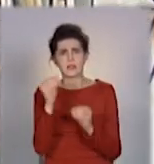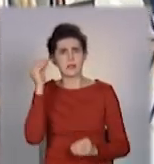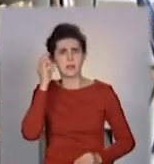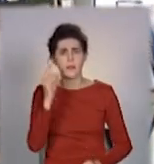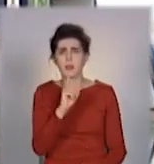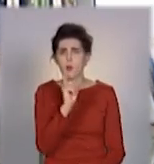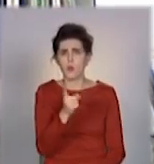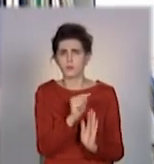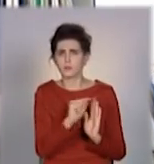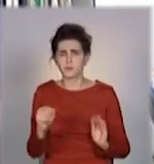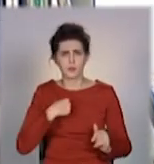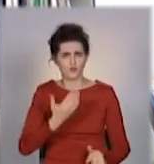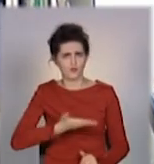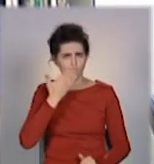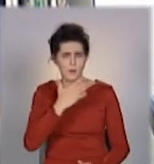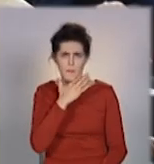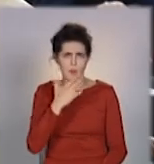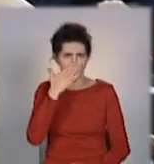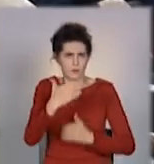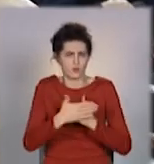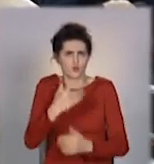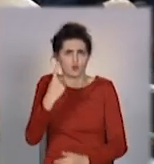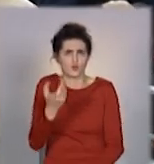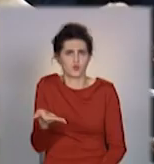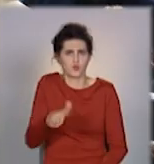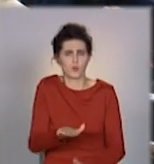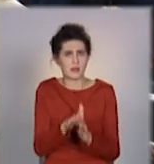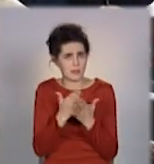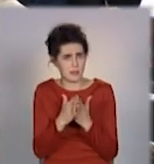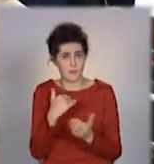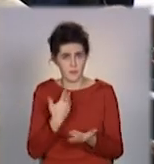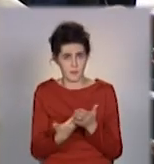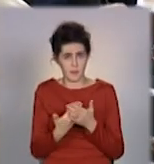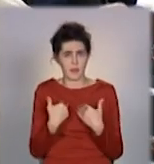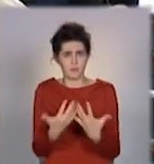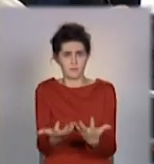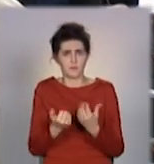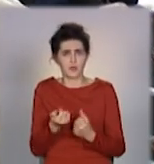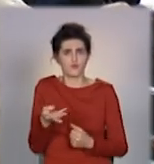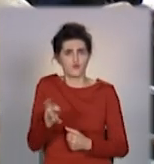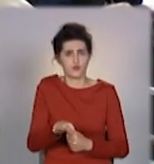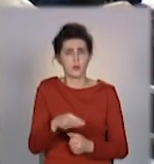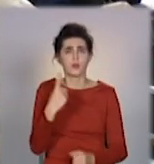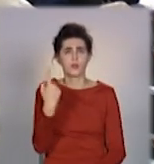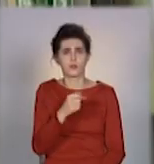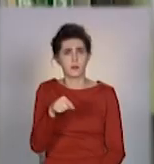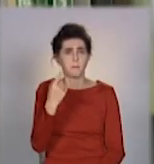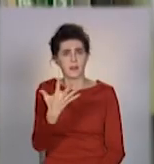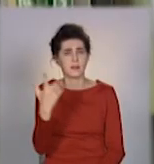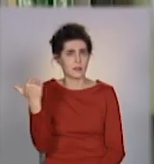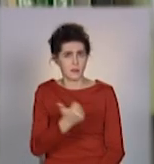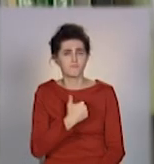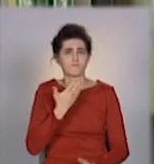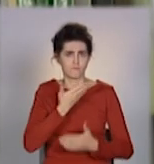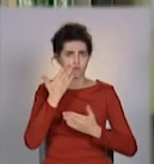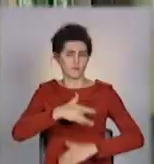читає кілька сотень книжок. Якщо я, допустим, беру 4 книги, я за полторы недели прочитываю.